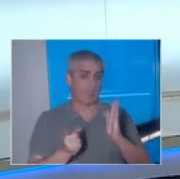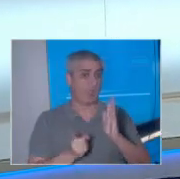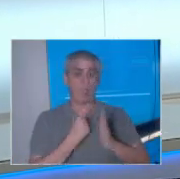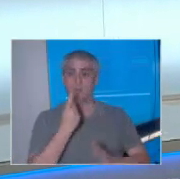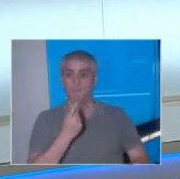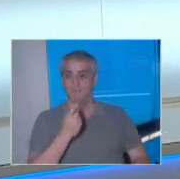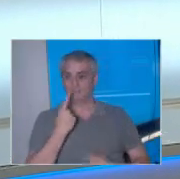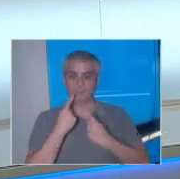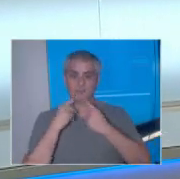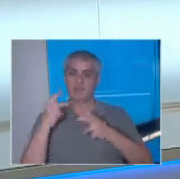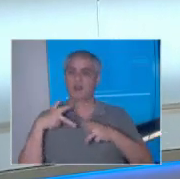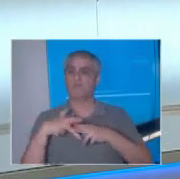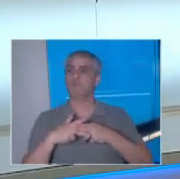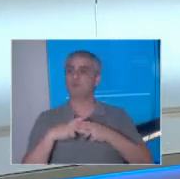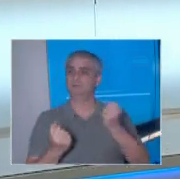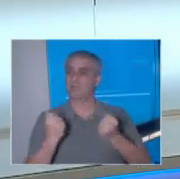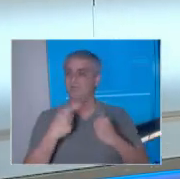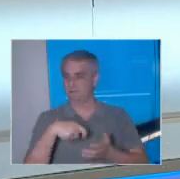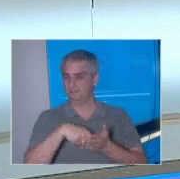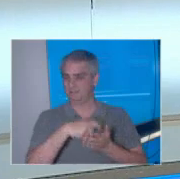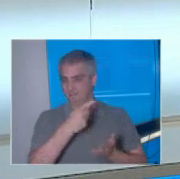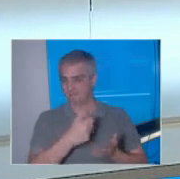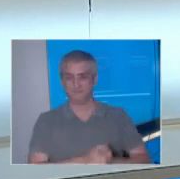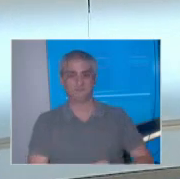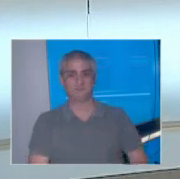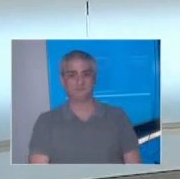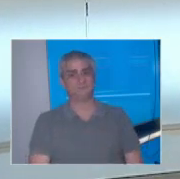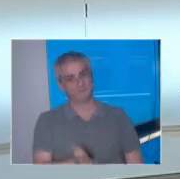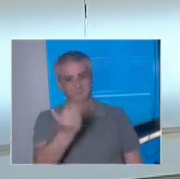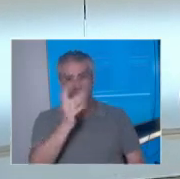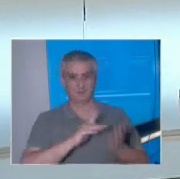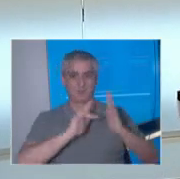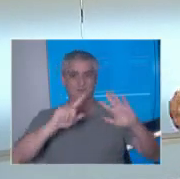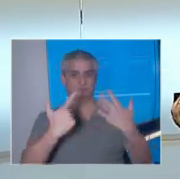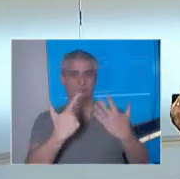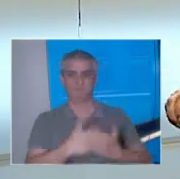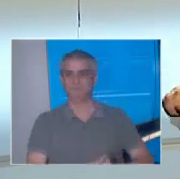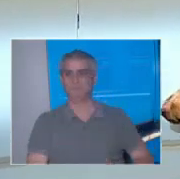הפעם... זה בדיון על מוסכים. על המוסכים. אבל זה לא קשור לגמרי מוסכים, זה בדיון על מוסכים. במקום השביעי.